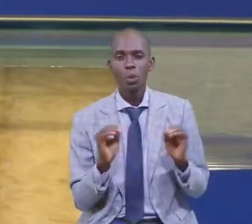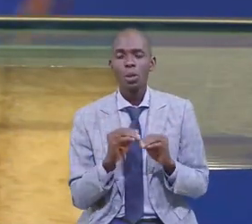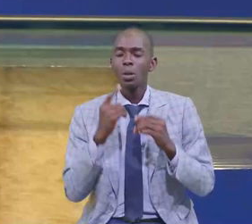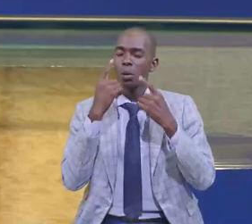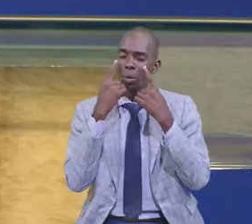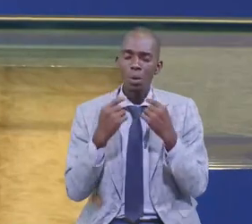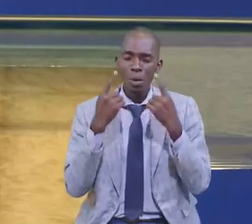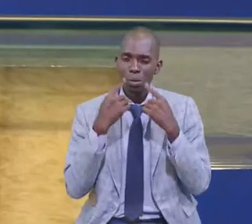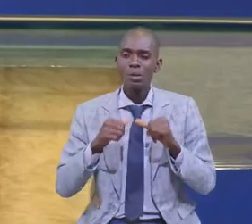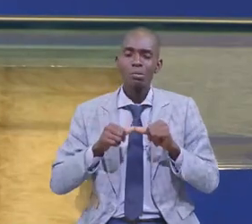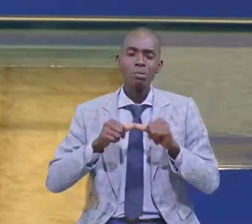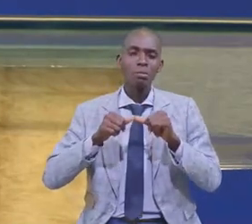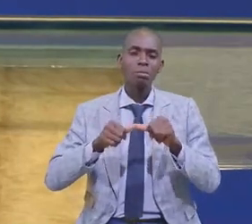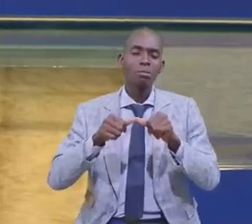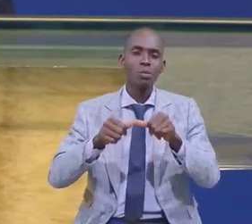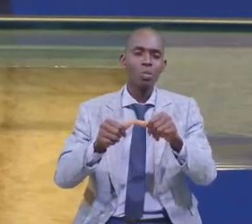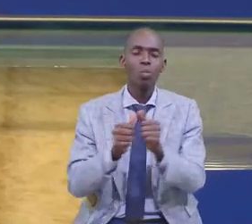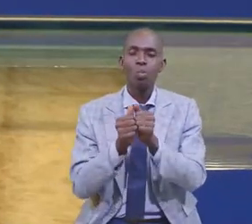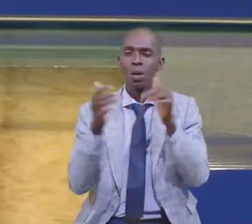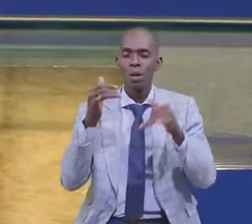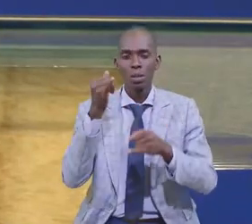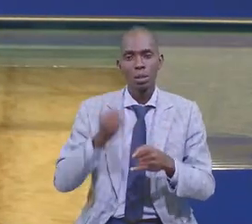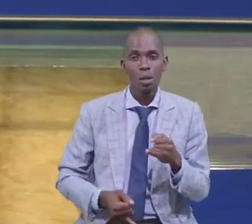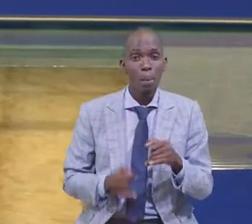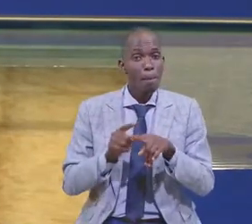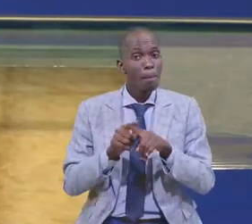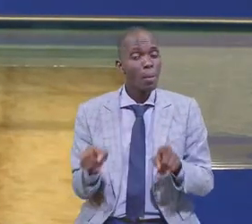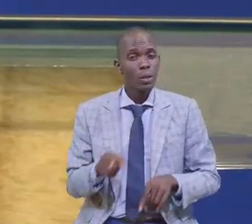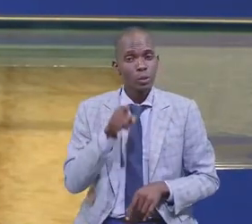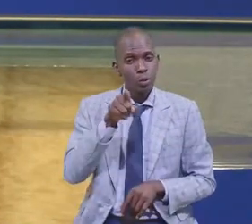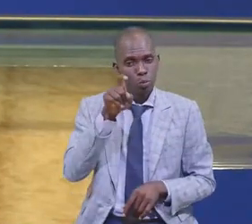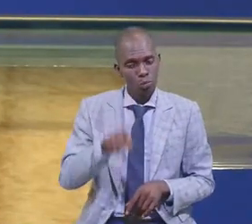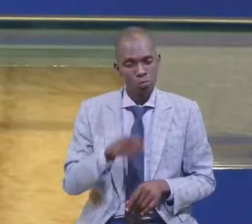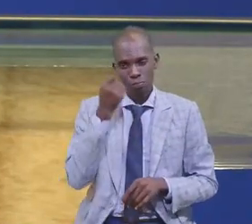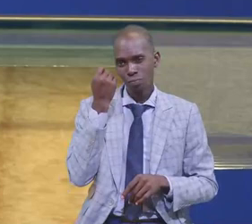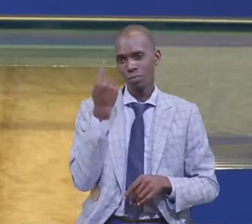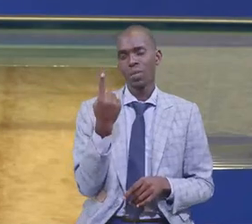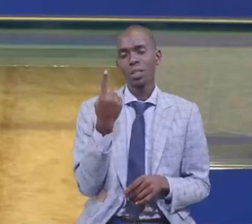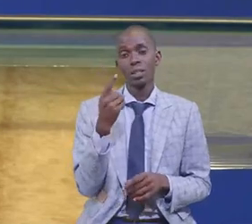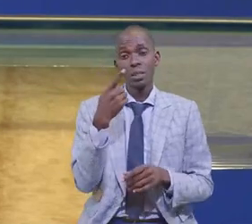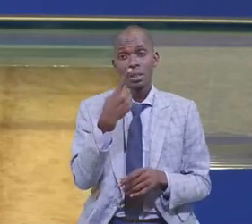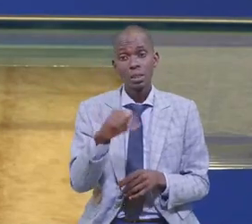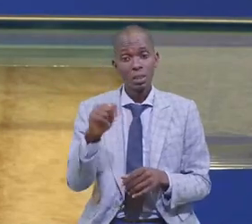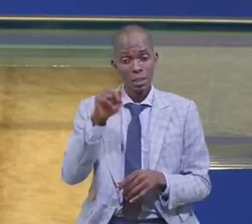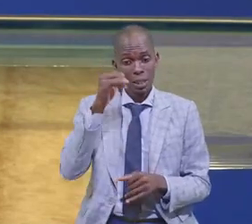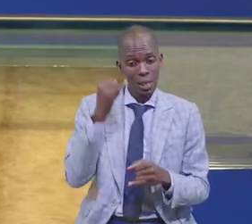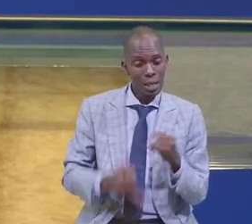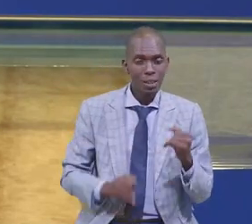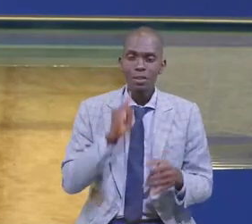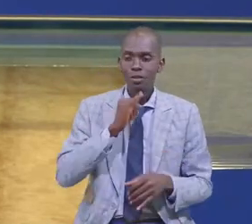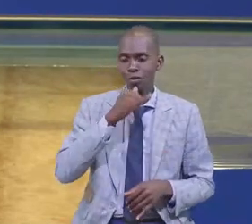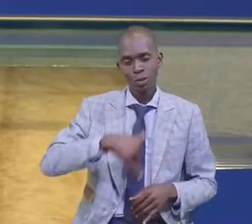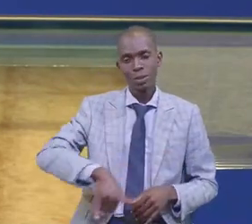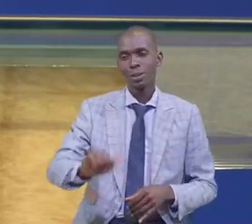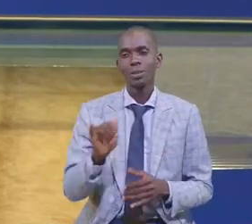Ils versent des larmes sans cesse. Mais vous devez comprendre que la fin n'est